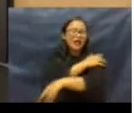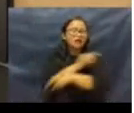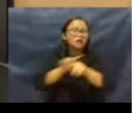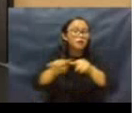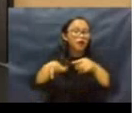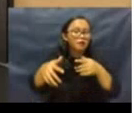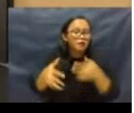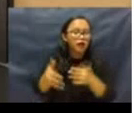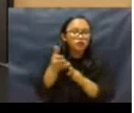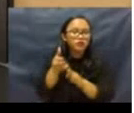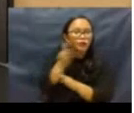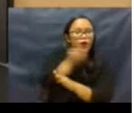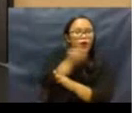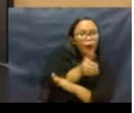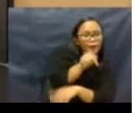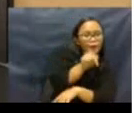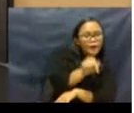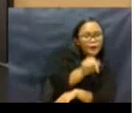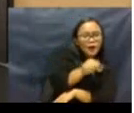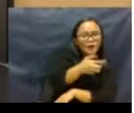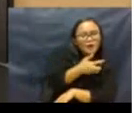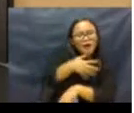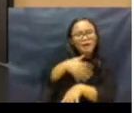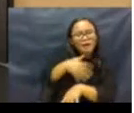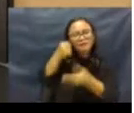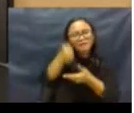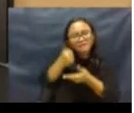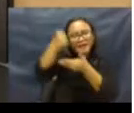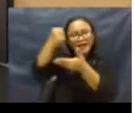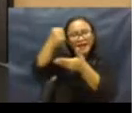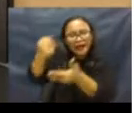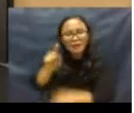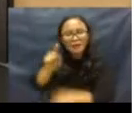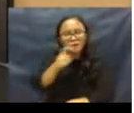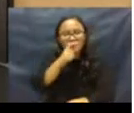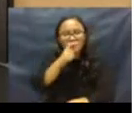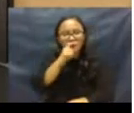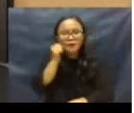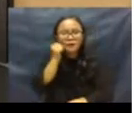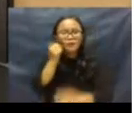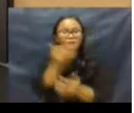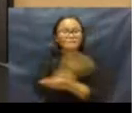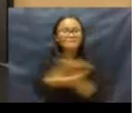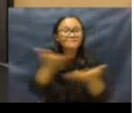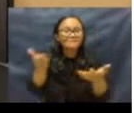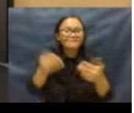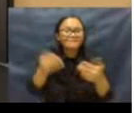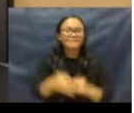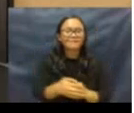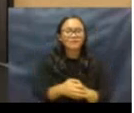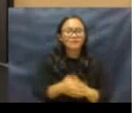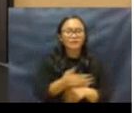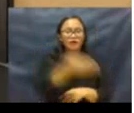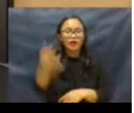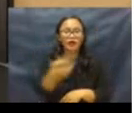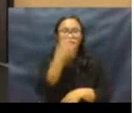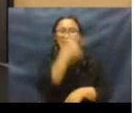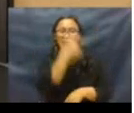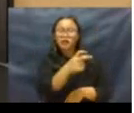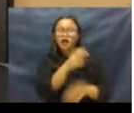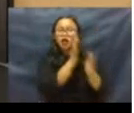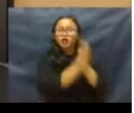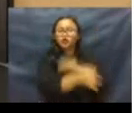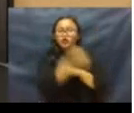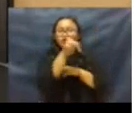inspirasi, saya akan memberikan penghargaan dulu untuk Bapak dan Ibu yang sekarang sedang menyaksikan webinar ini secara live. Untuk